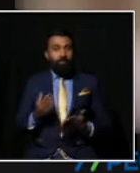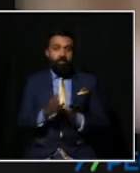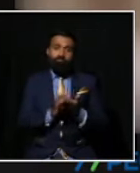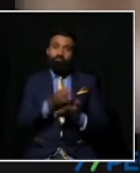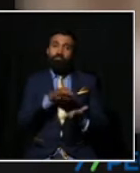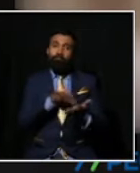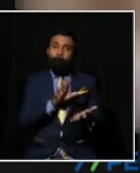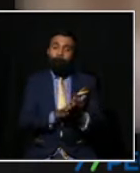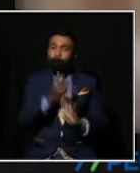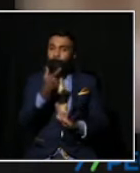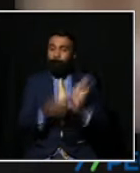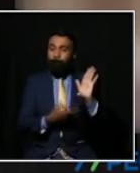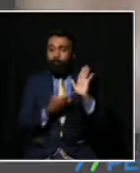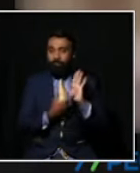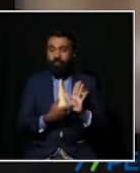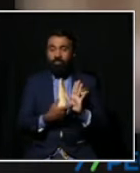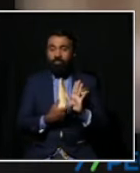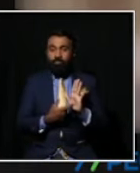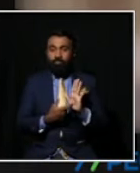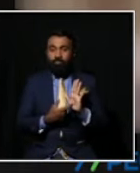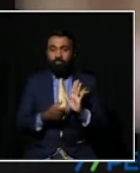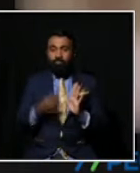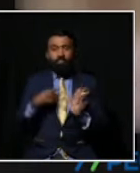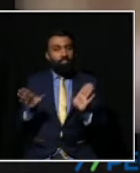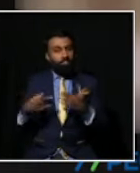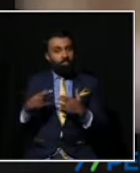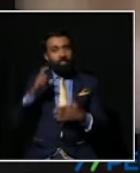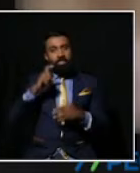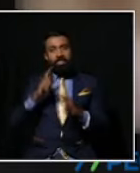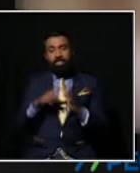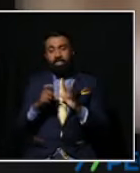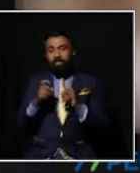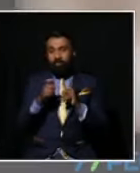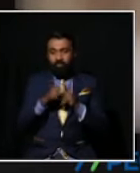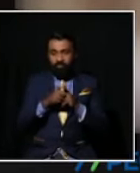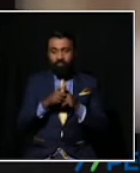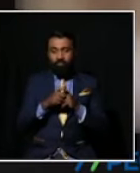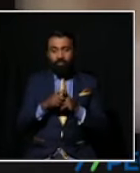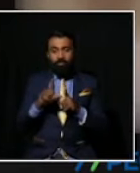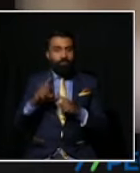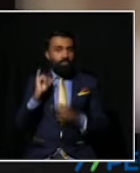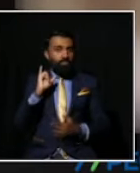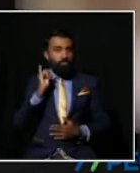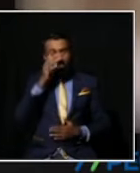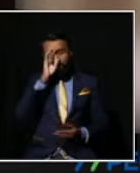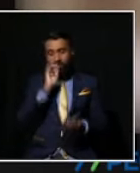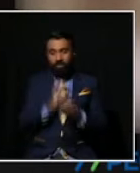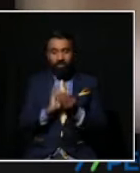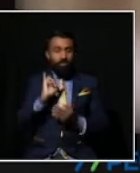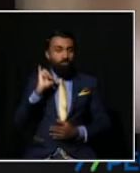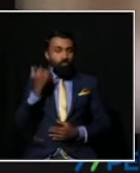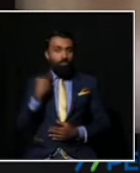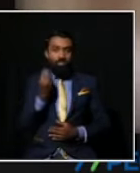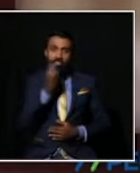තීන්දුව වාර්තාවේ නිගමන තියුනේ ඒ කැඳවපු CID එකේ නිලධාරීන් ඇතුළු අනෙකුත් ආරක්ෂක නිලධාරීන්ගේ දුන්න